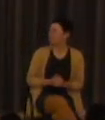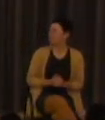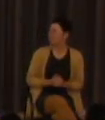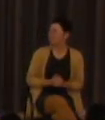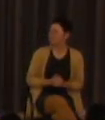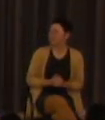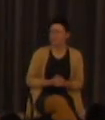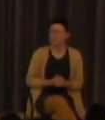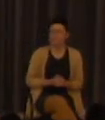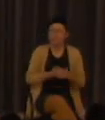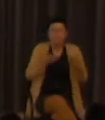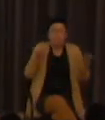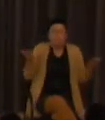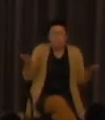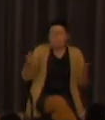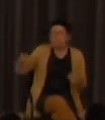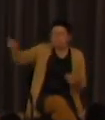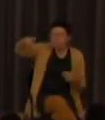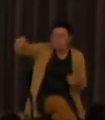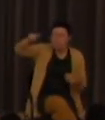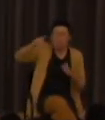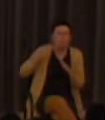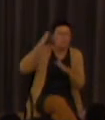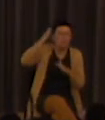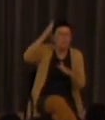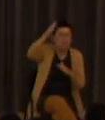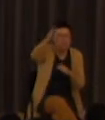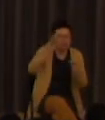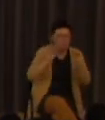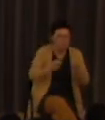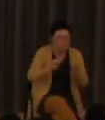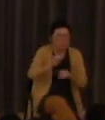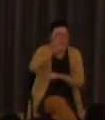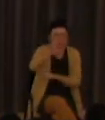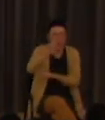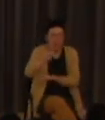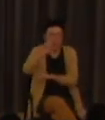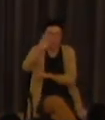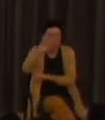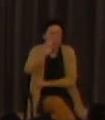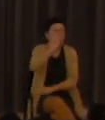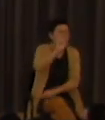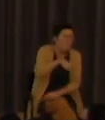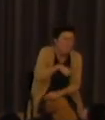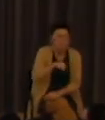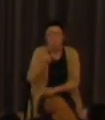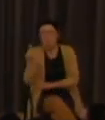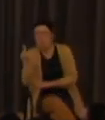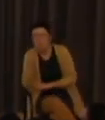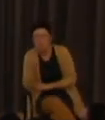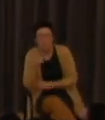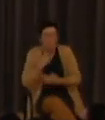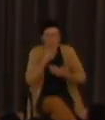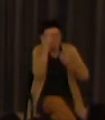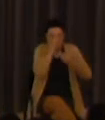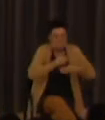sereu professors de llengua de signes catalana? Potser treballeu com a professors de llengua de signes catalana, però us veuran com